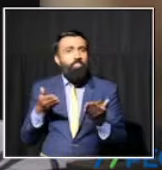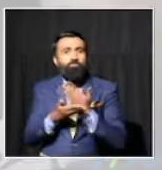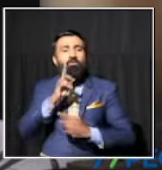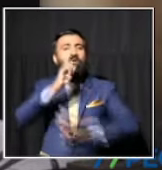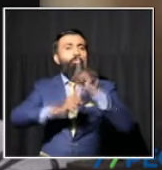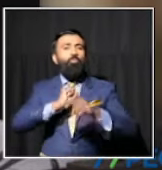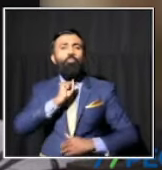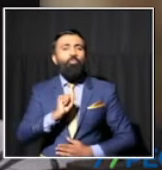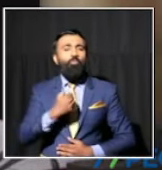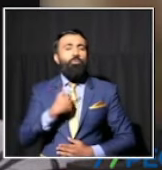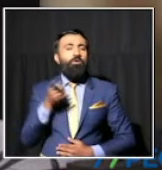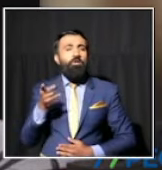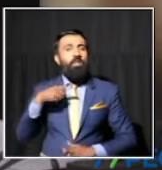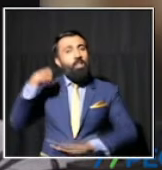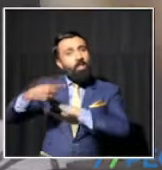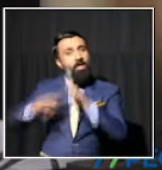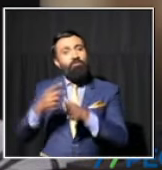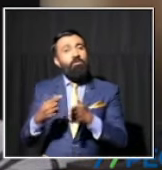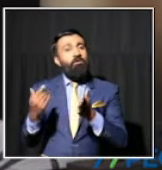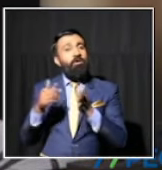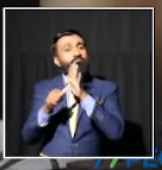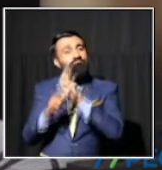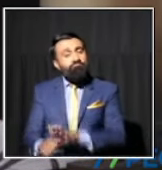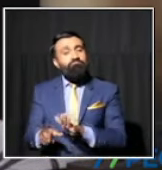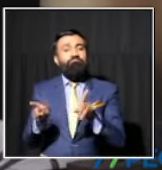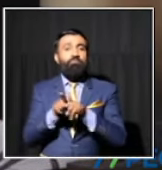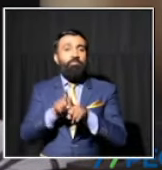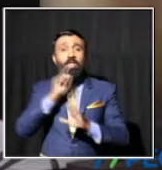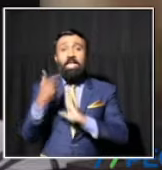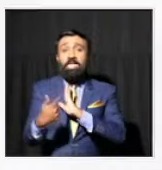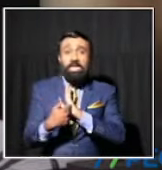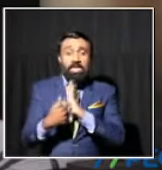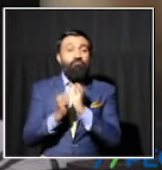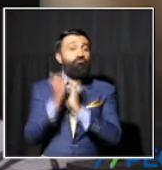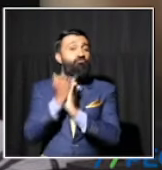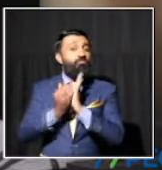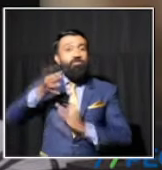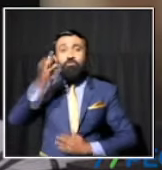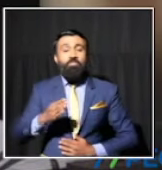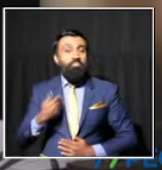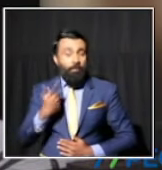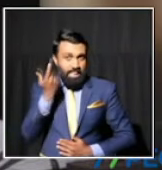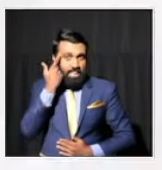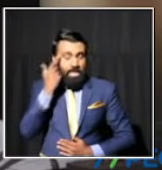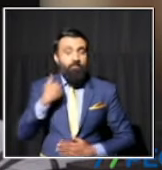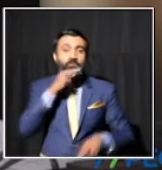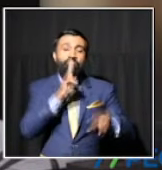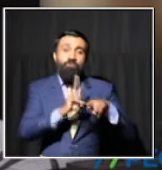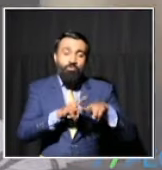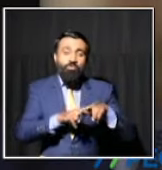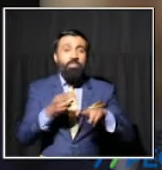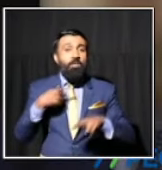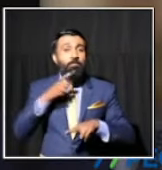සාකච්ඡා කරන්නේ? ඒ නිසා මේ රට මේ ප්‍රපාතයට පත් කරේ. මේ ටෙන්ඩර් කිසිදු ටෙන්ඩර් පටිපාටිකින් තොරව තමන් හඳුන්වන අය තමන් දන්න අය තමන්ගේ